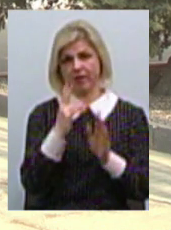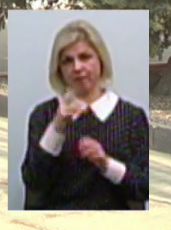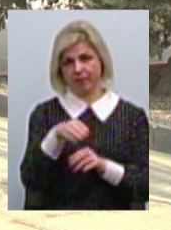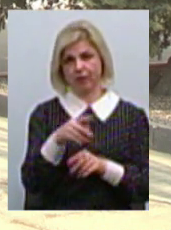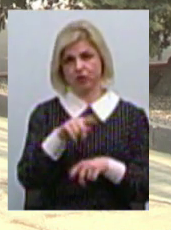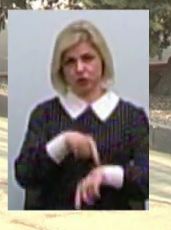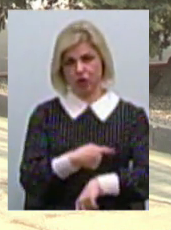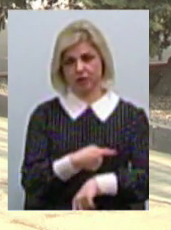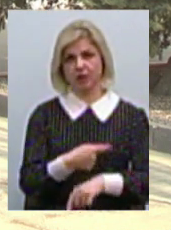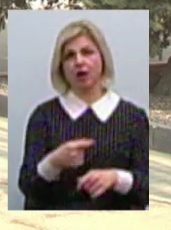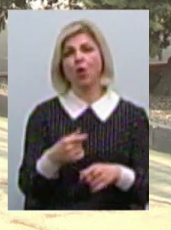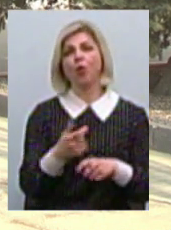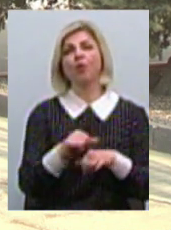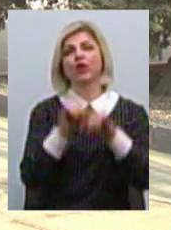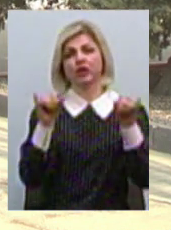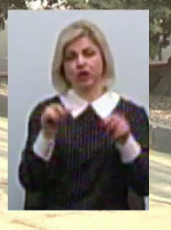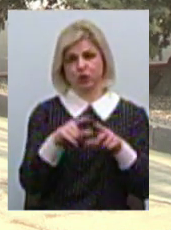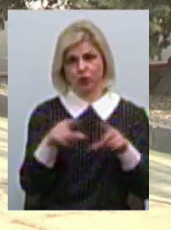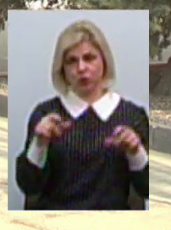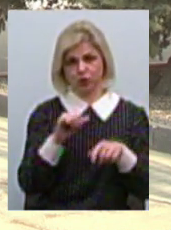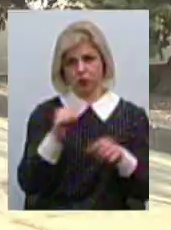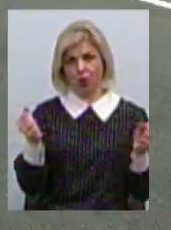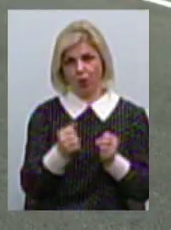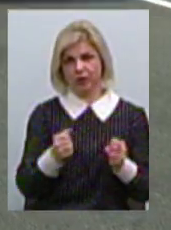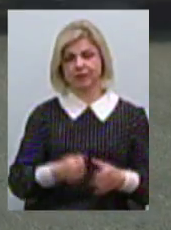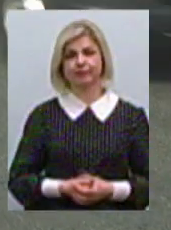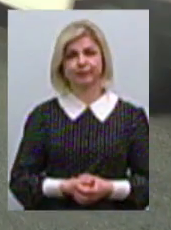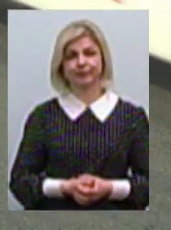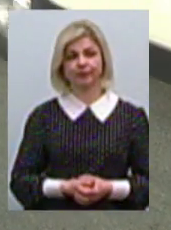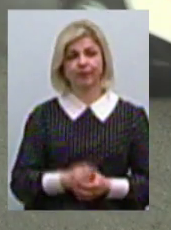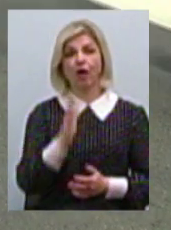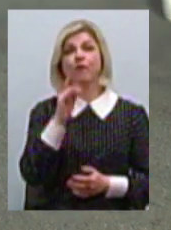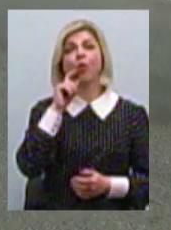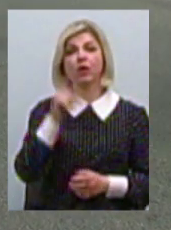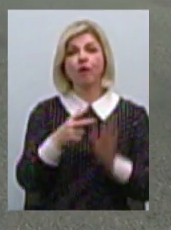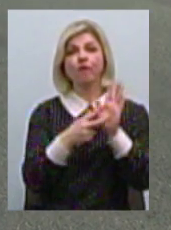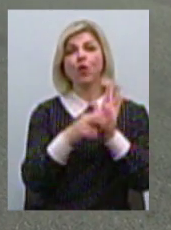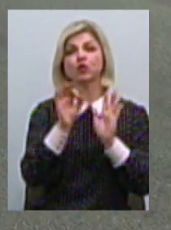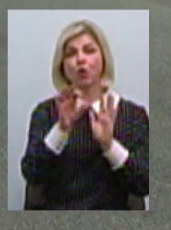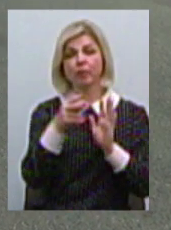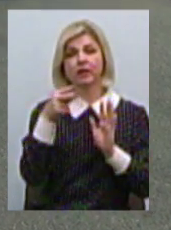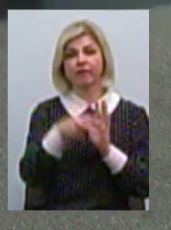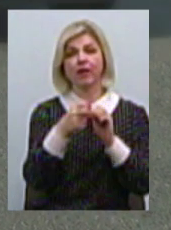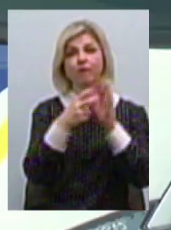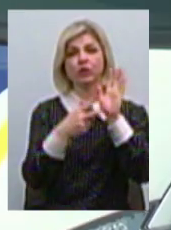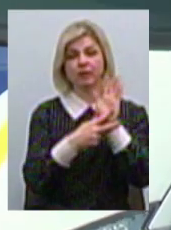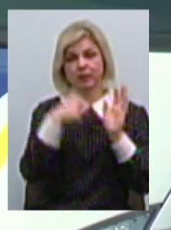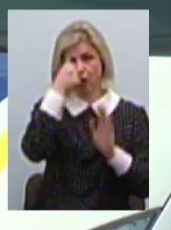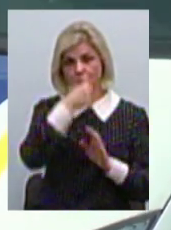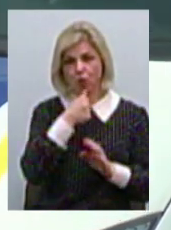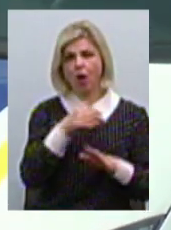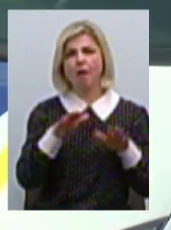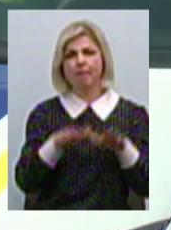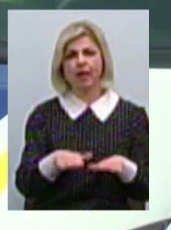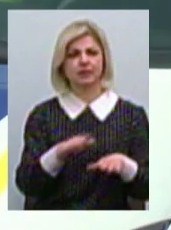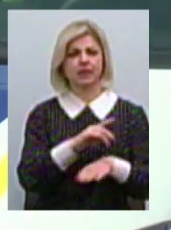годину, перевищення встановлених режимів швидкості. Нагадаємо, в Україні з 8 жовтня 2018 року в місцях